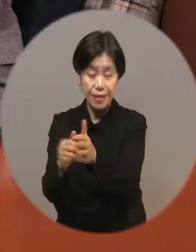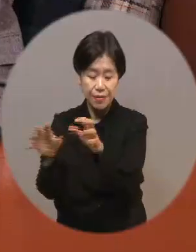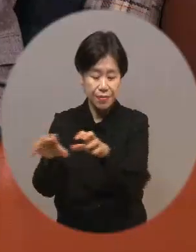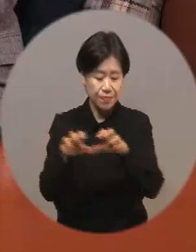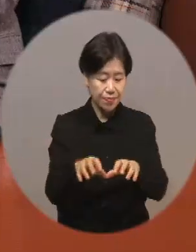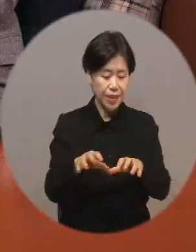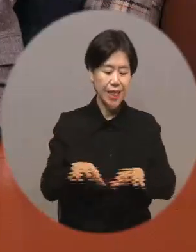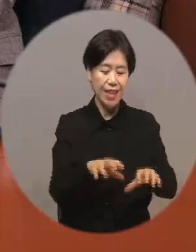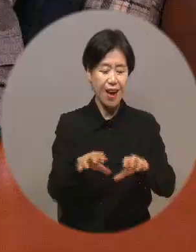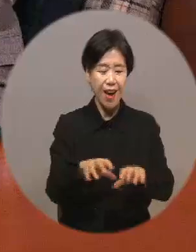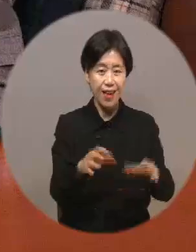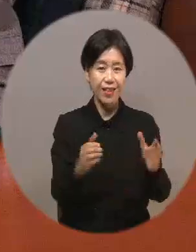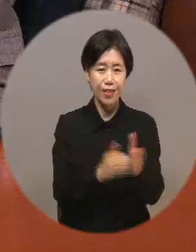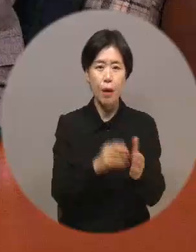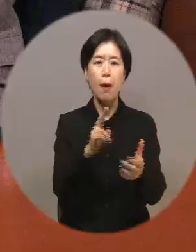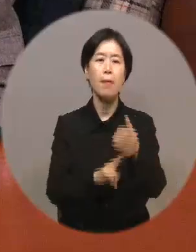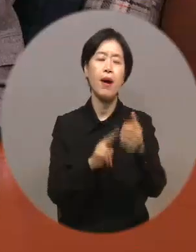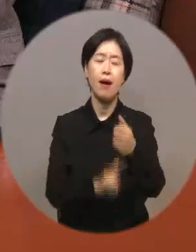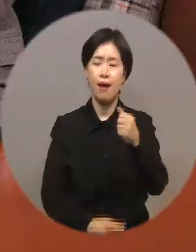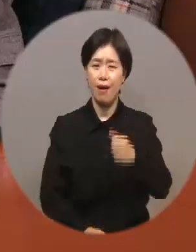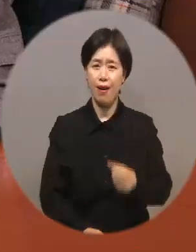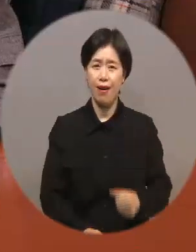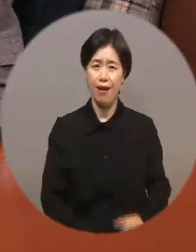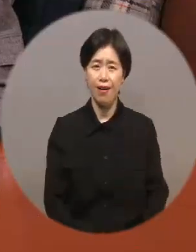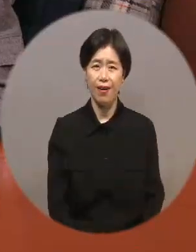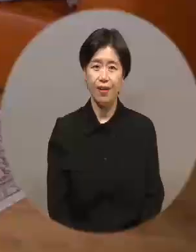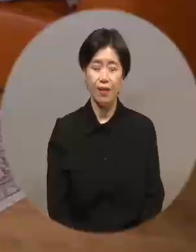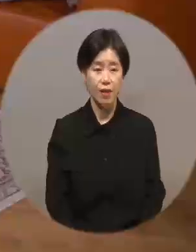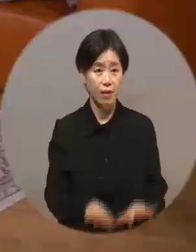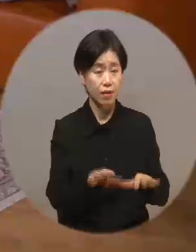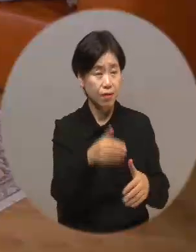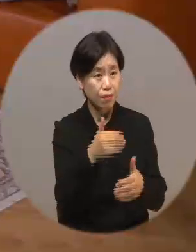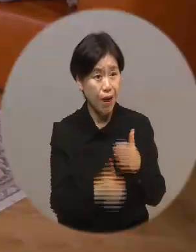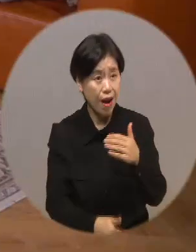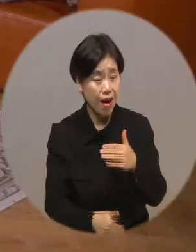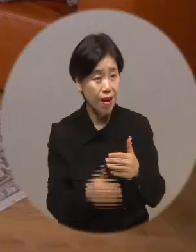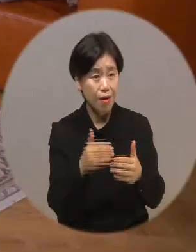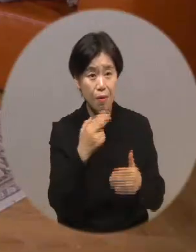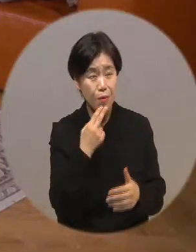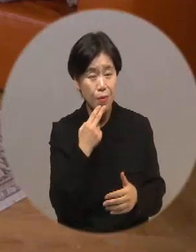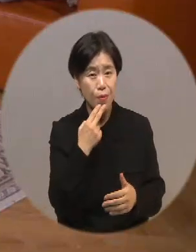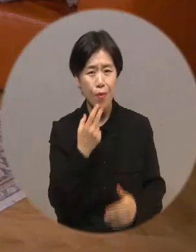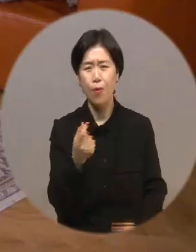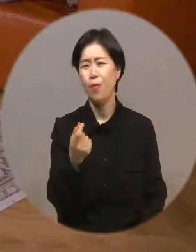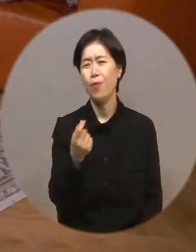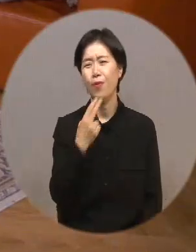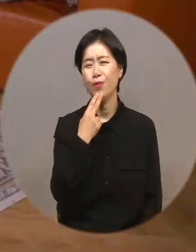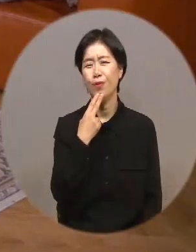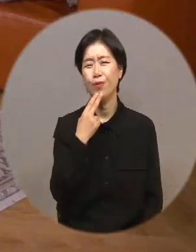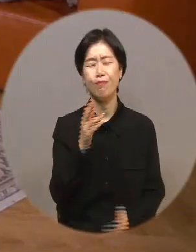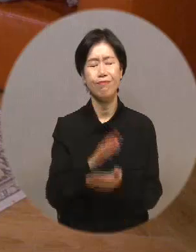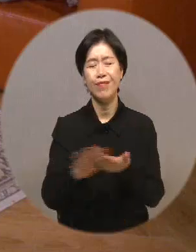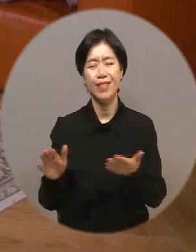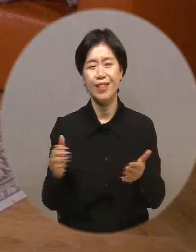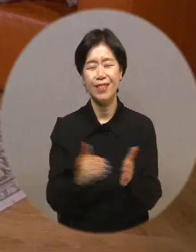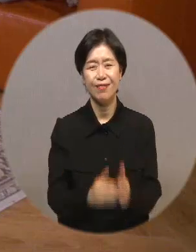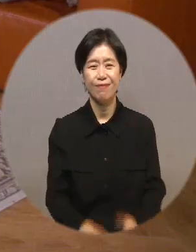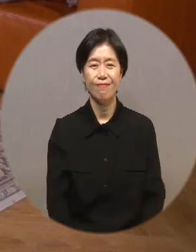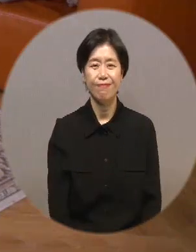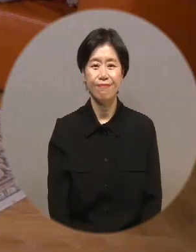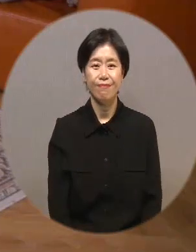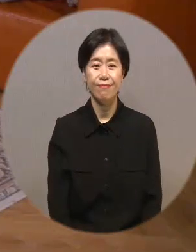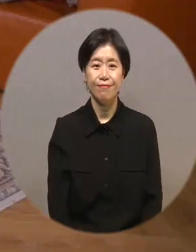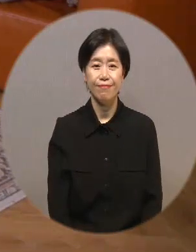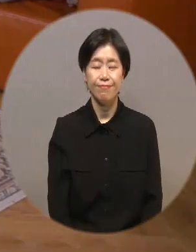파나요? 와. 근데 지금 이제 열무가 없어서 못 팔고. 전화번호 좀 알려주세요. 했어야 되는- 진짜 먹어보고 싶다. 네. 자, 아니